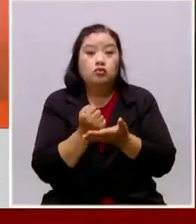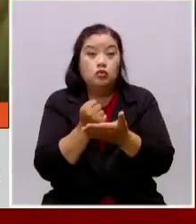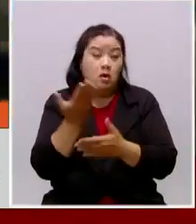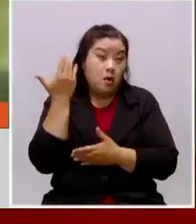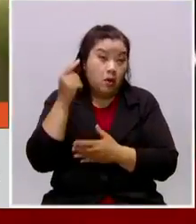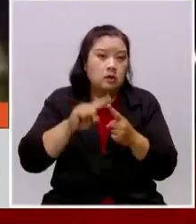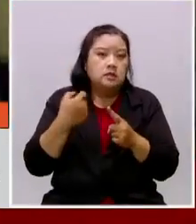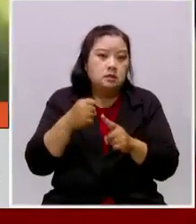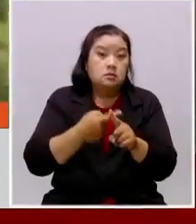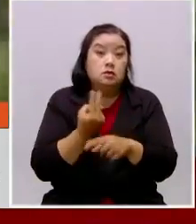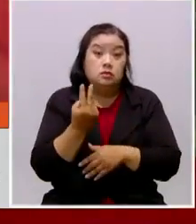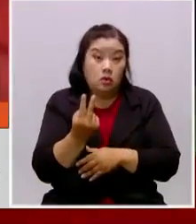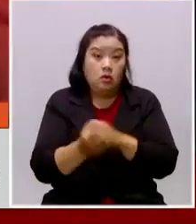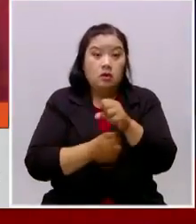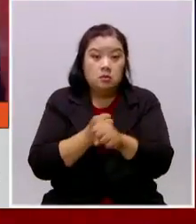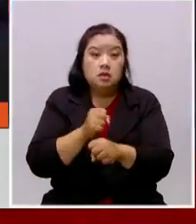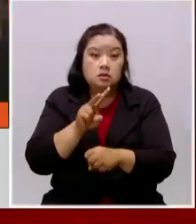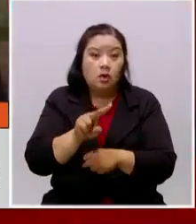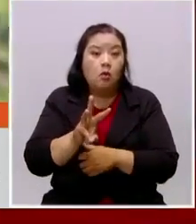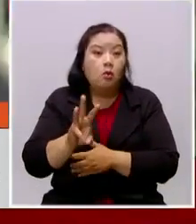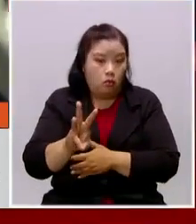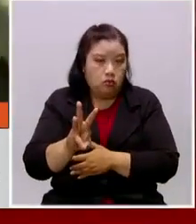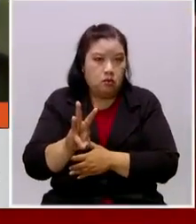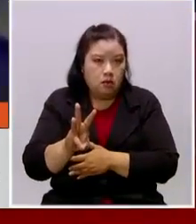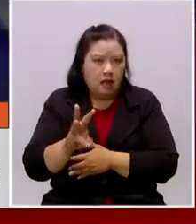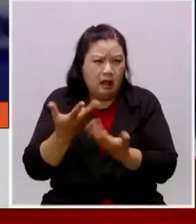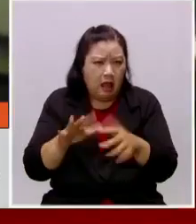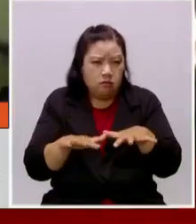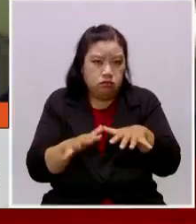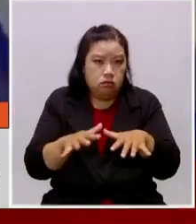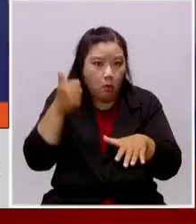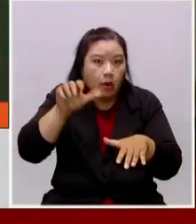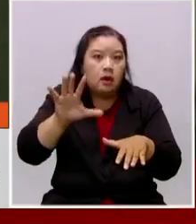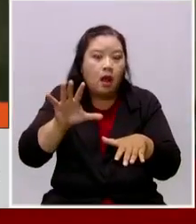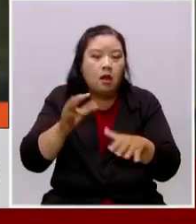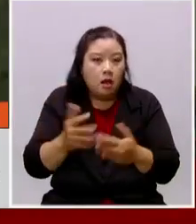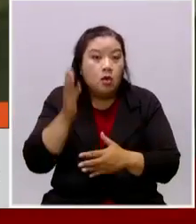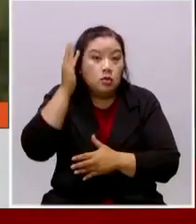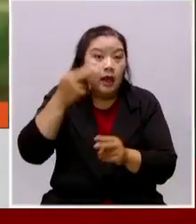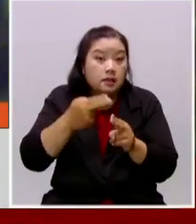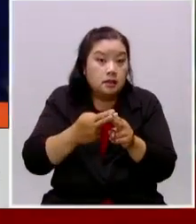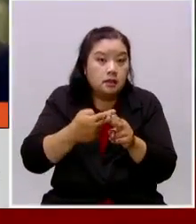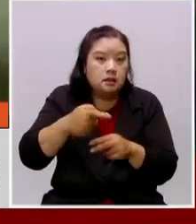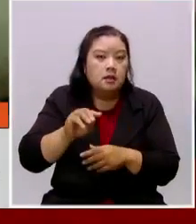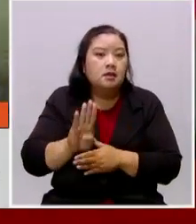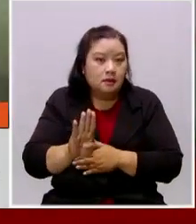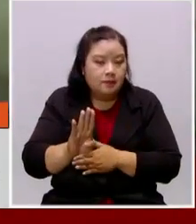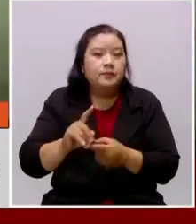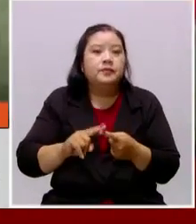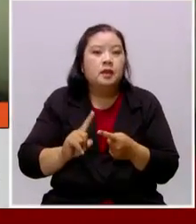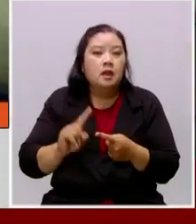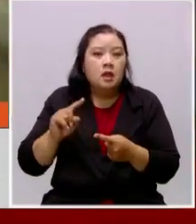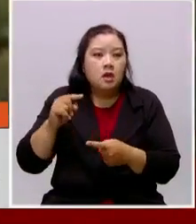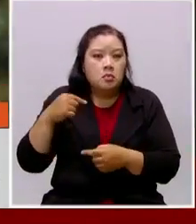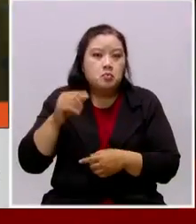กุมภาพันธ์2566วันที่ 5หลังแผ่นดินไหวเด็กชายมีชื่อว่าอิบราฮิมซาคาหนู